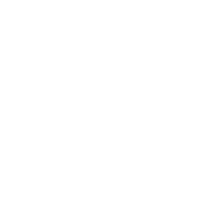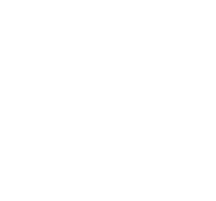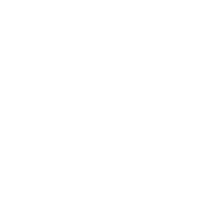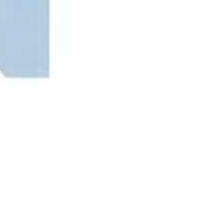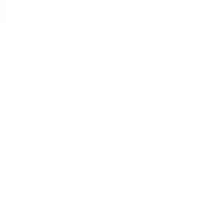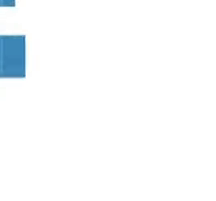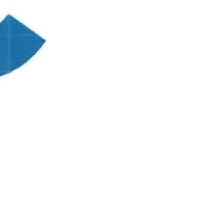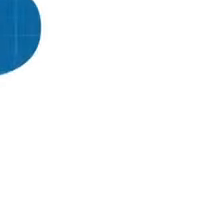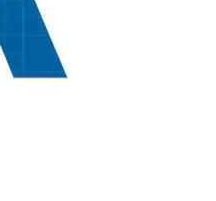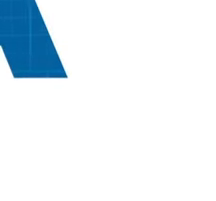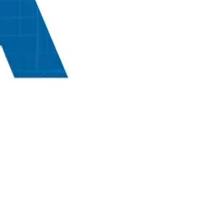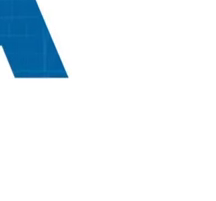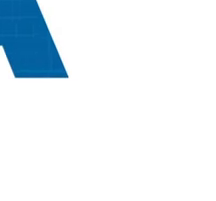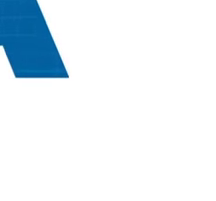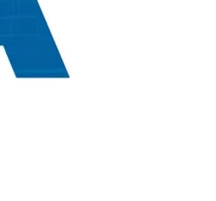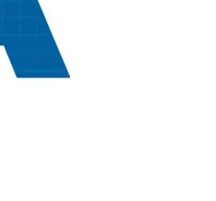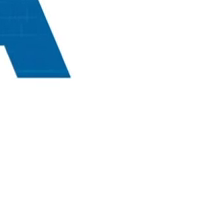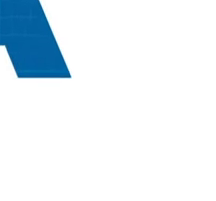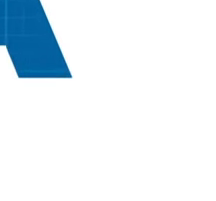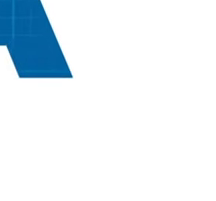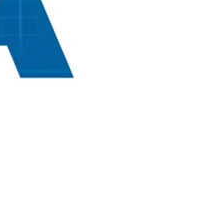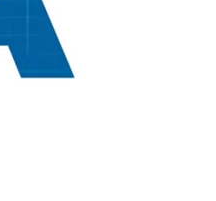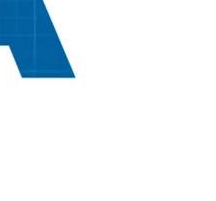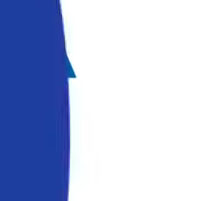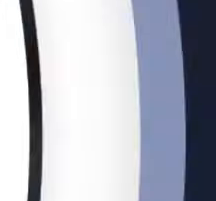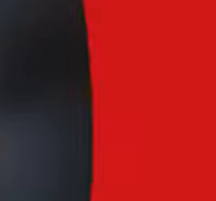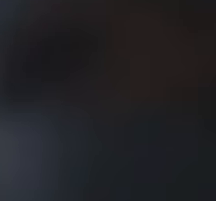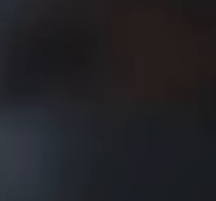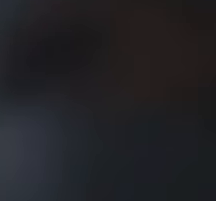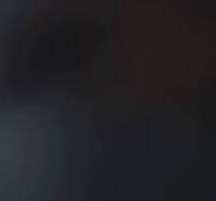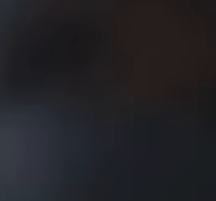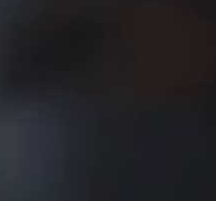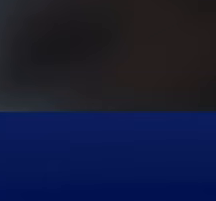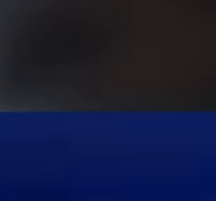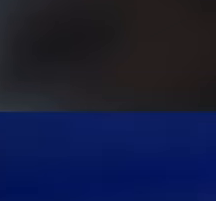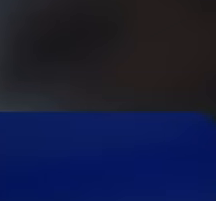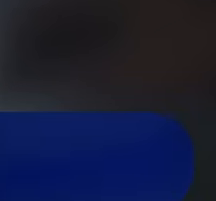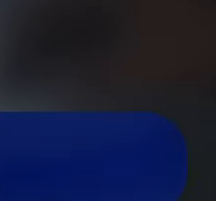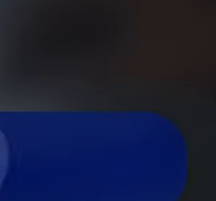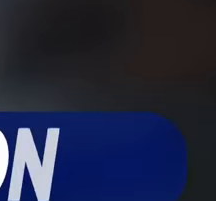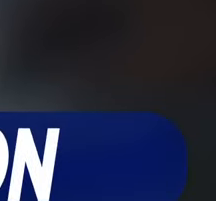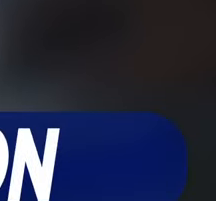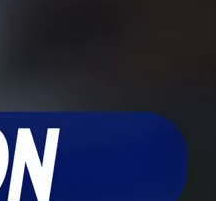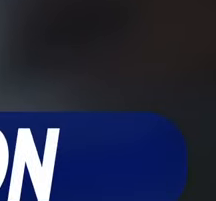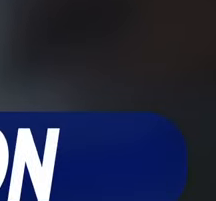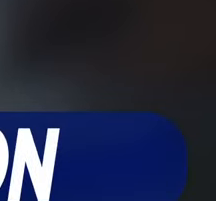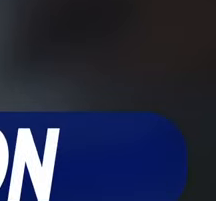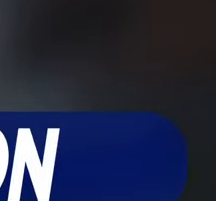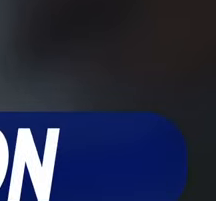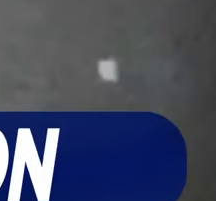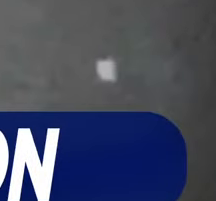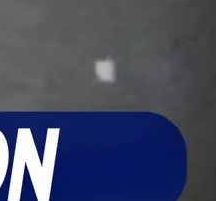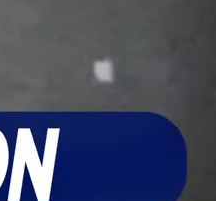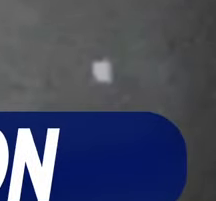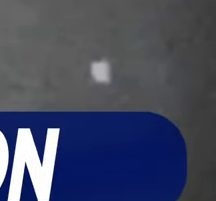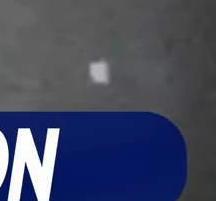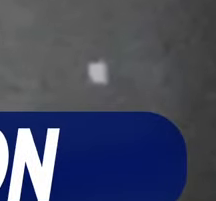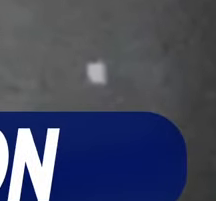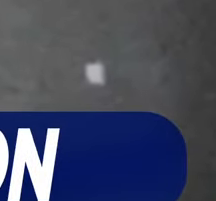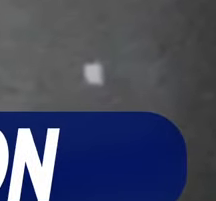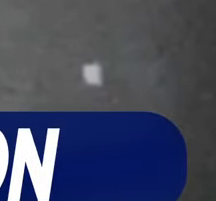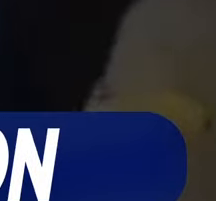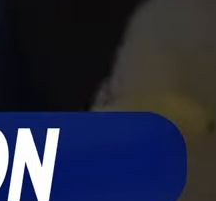sa ulo ng ating mga nagbabagang balita. Napulot na kahon na